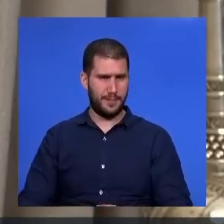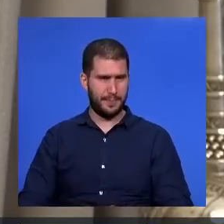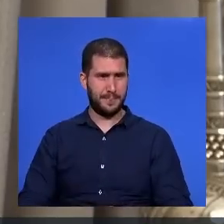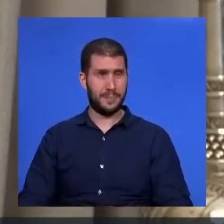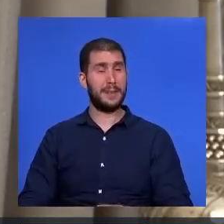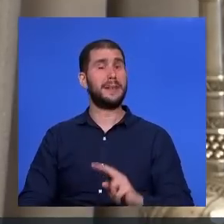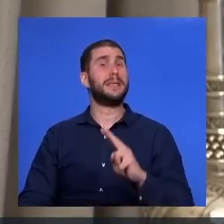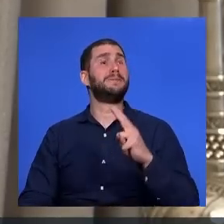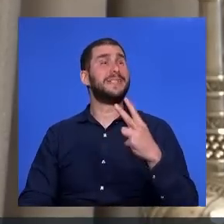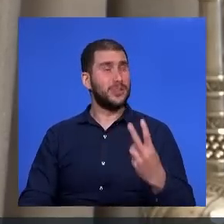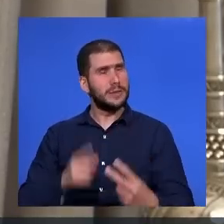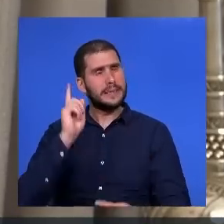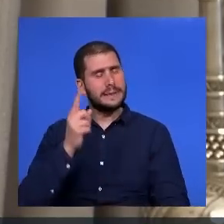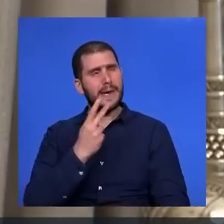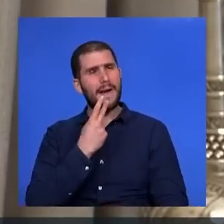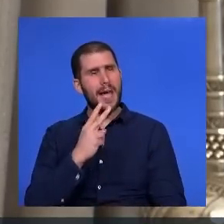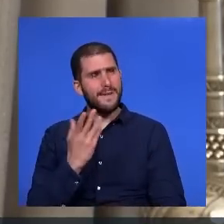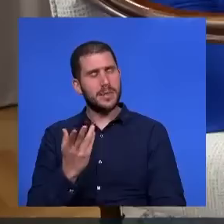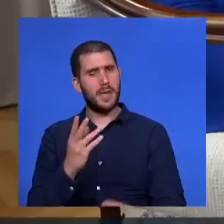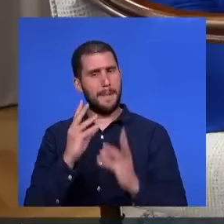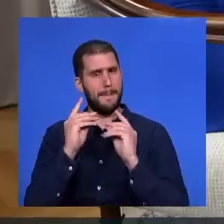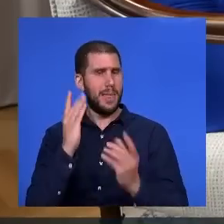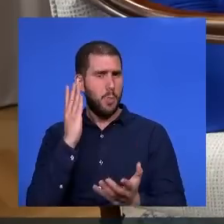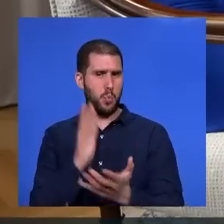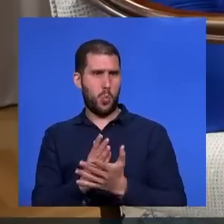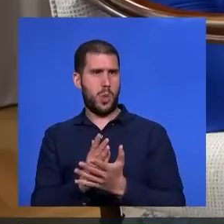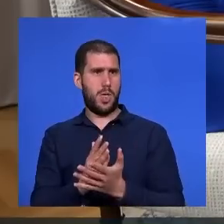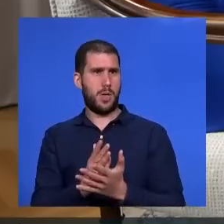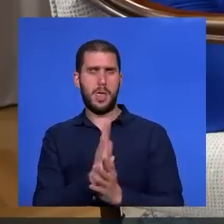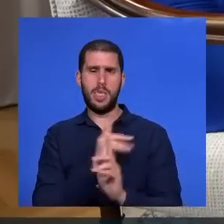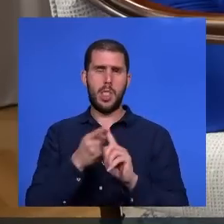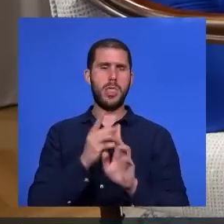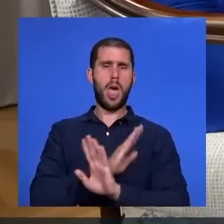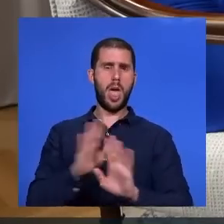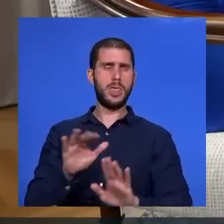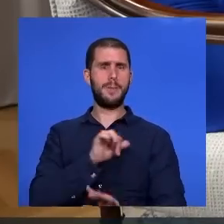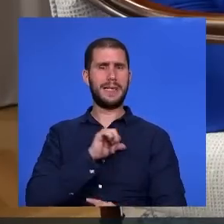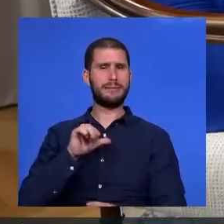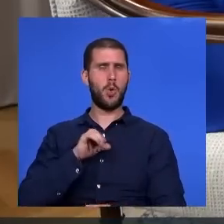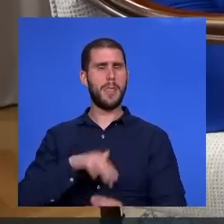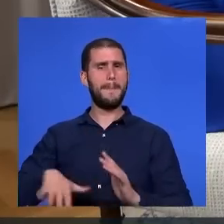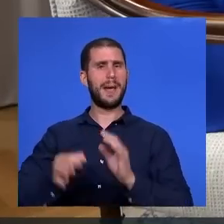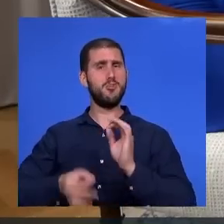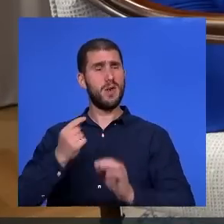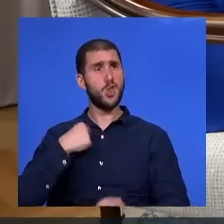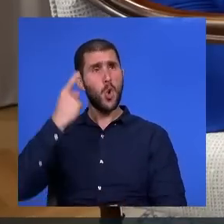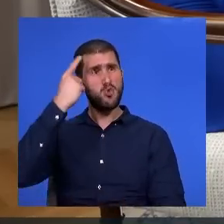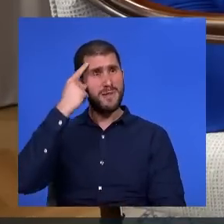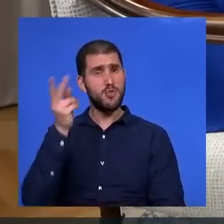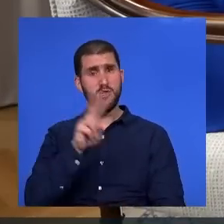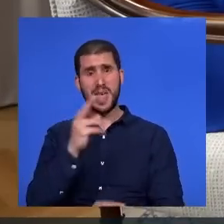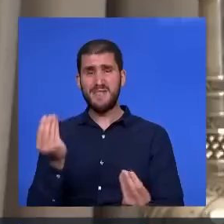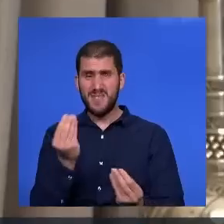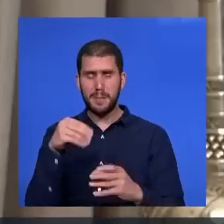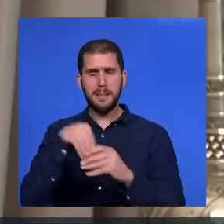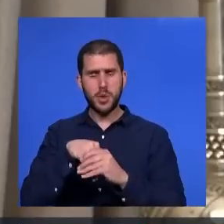מצד שני, צריך להבטיח בצורה מוחלטת את אי תלותה ועצמאותה של מערכת המשפט. ואני חושב ששני הדברים הללו